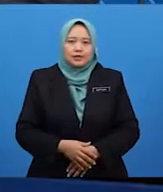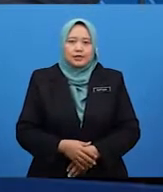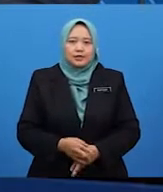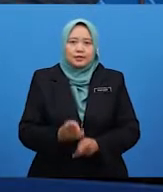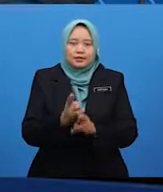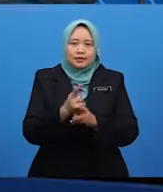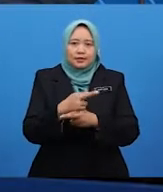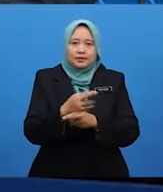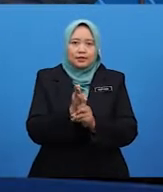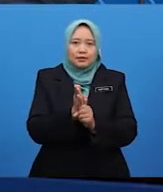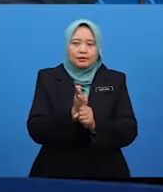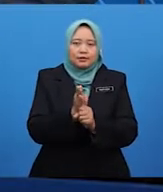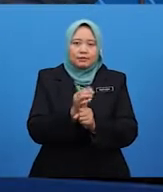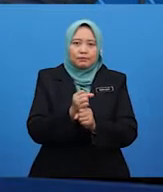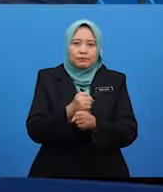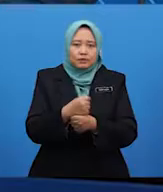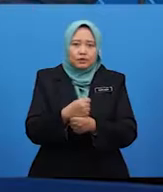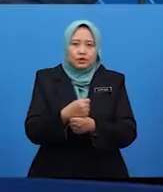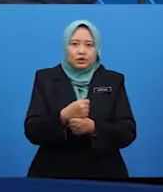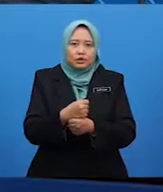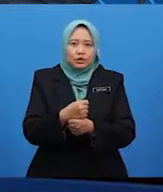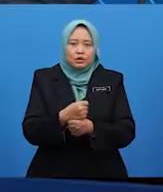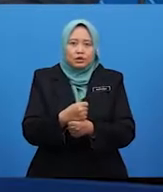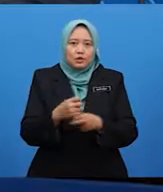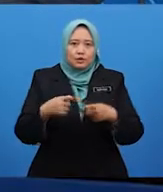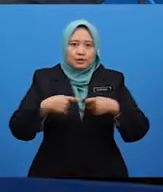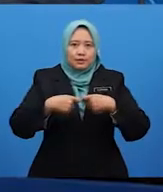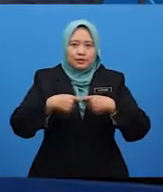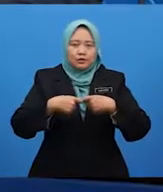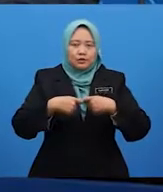reka bentuk persekitaran. Jadi boleh kita teruskan dengan perangan